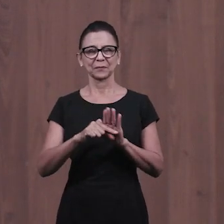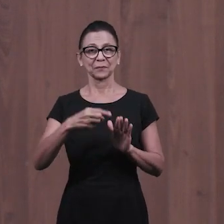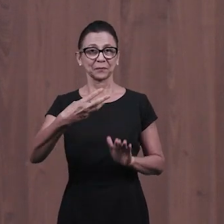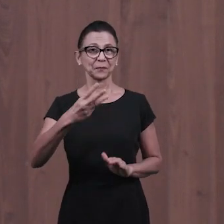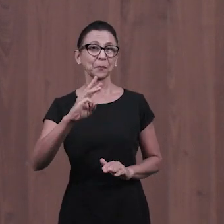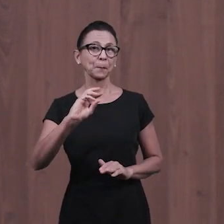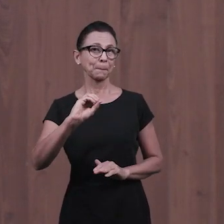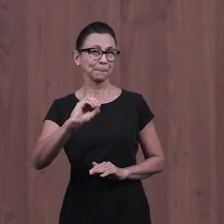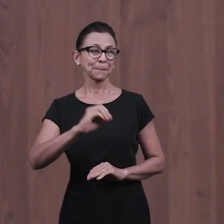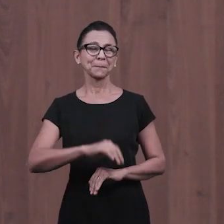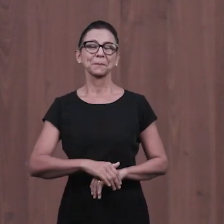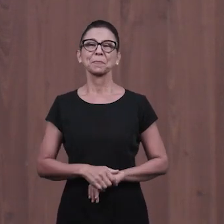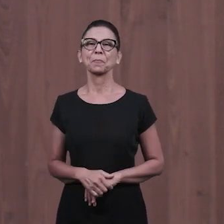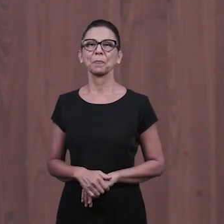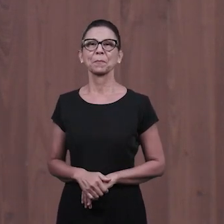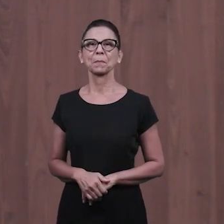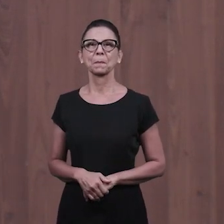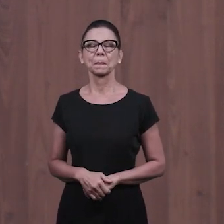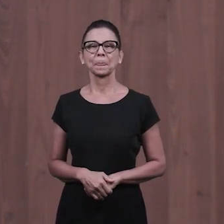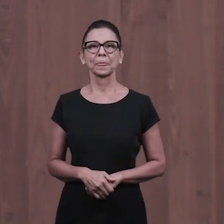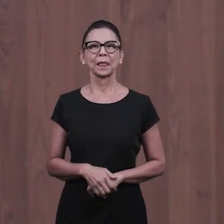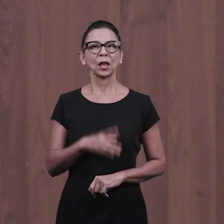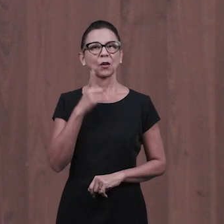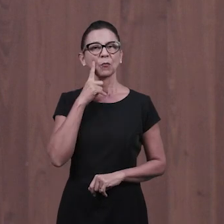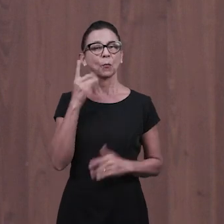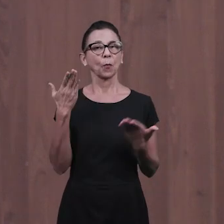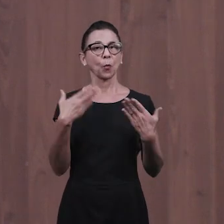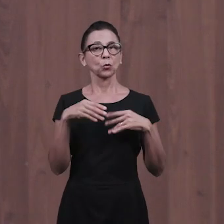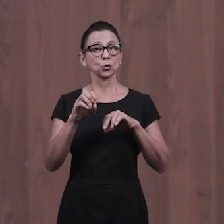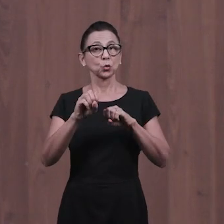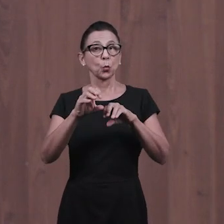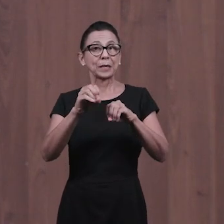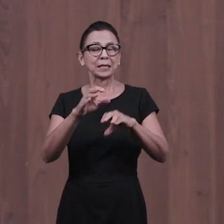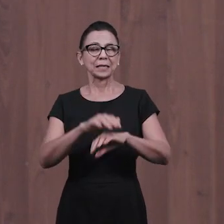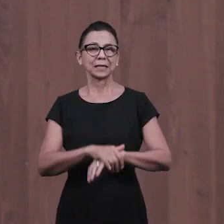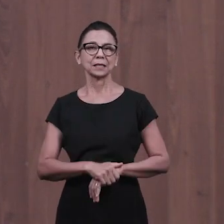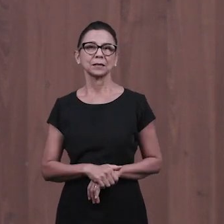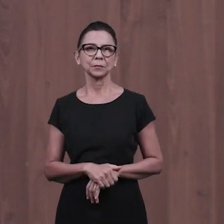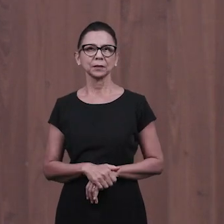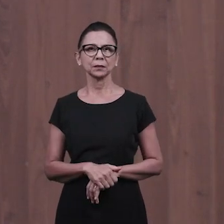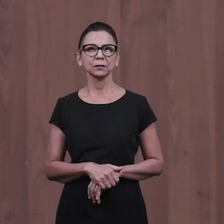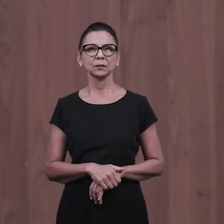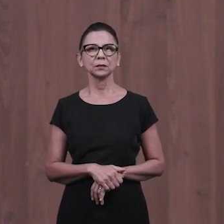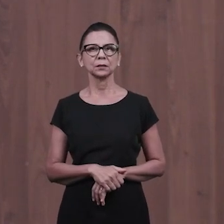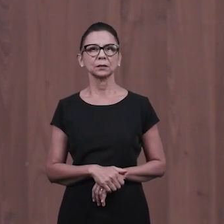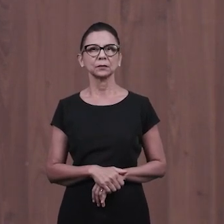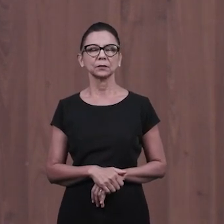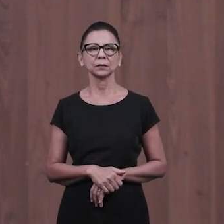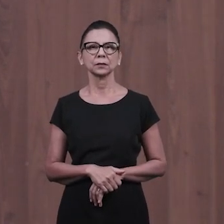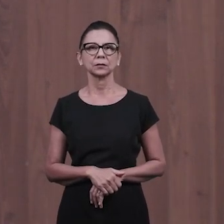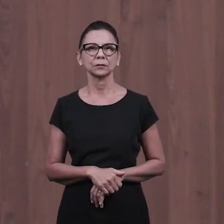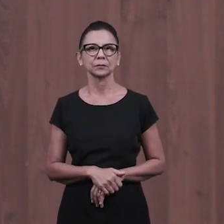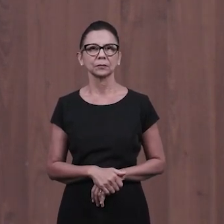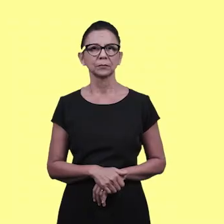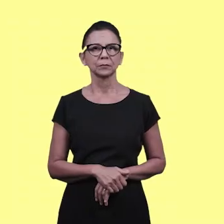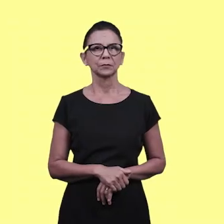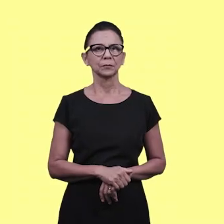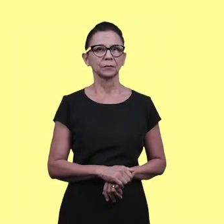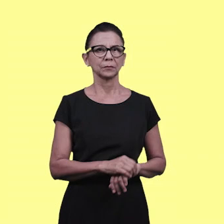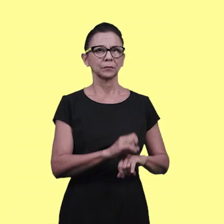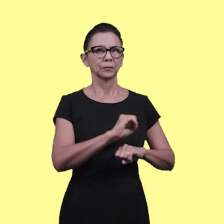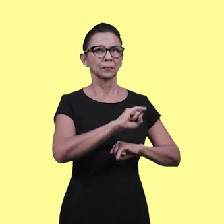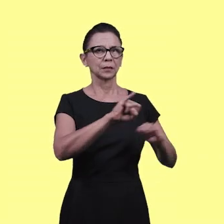30, pour l'enseignement d'aujourd'hui qui portera sur la conquête de la ville de Jéricho. Nous allons lire avec